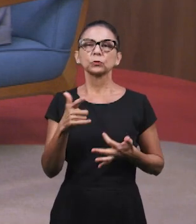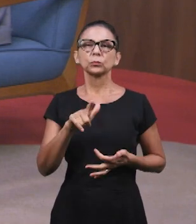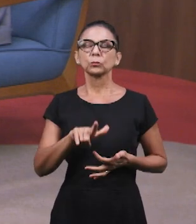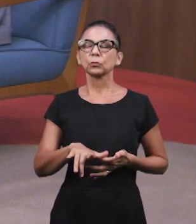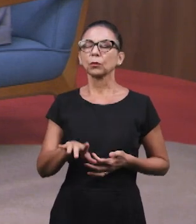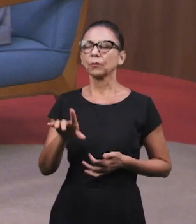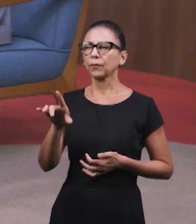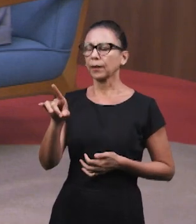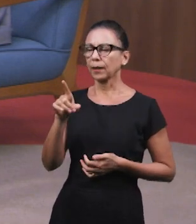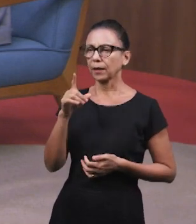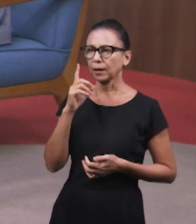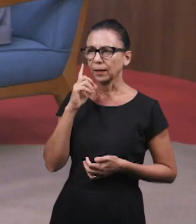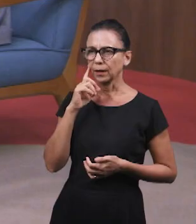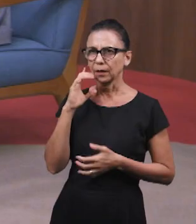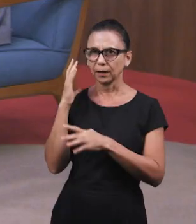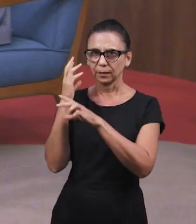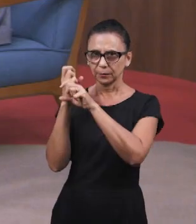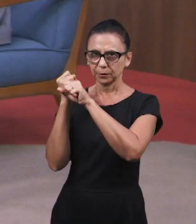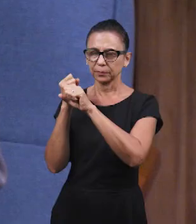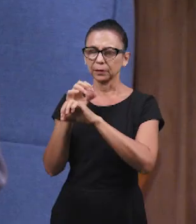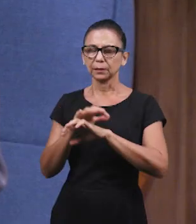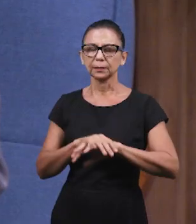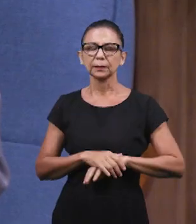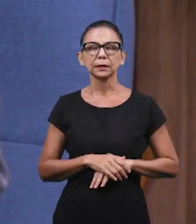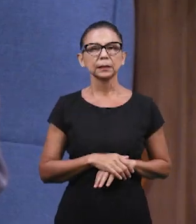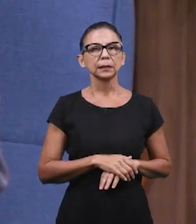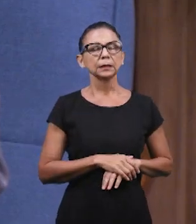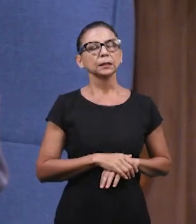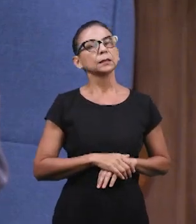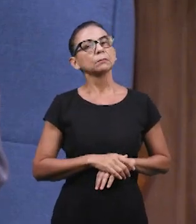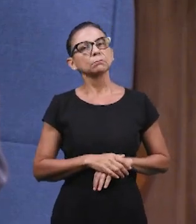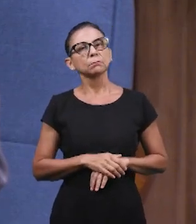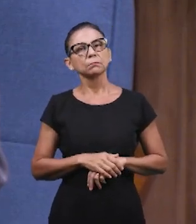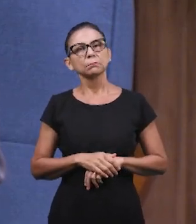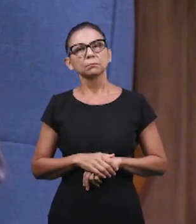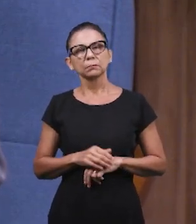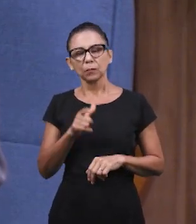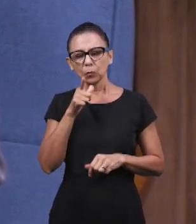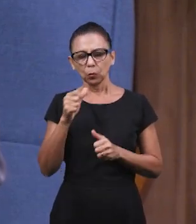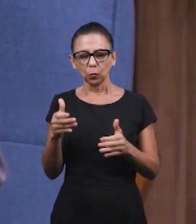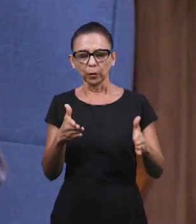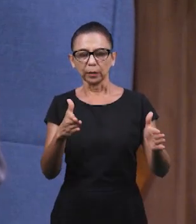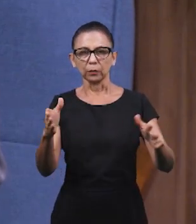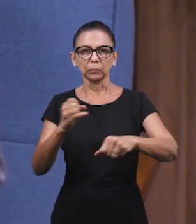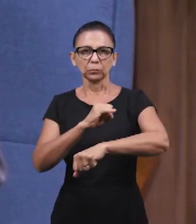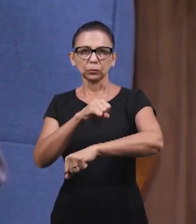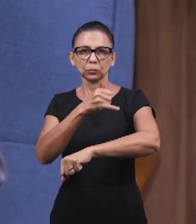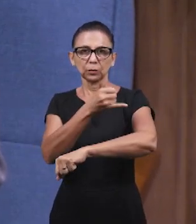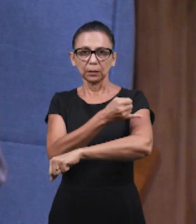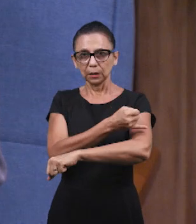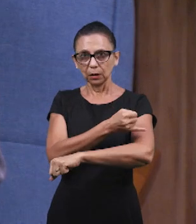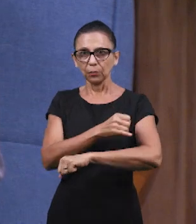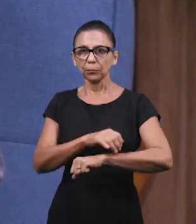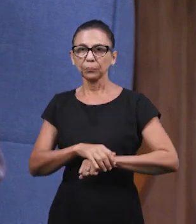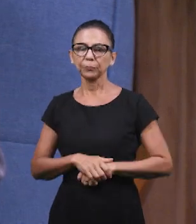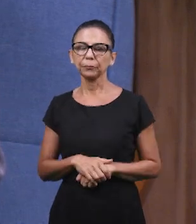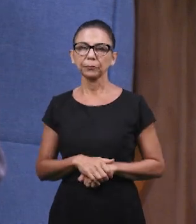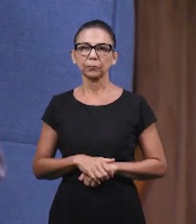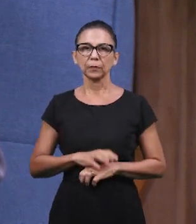d'Israël, il y avait un élément physique qui était l'arche. Un élément symbolique, physique, était